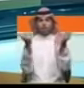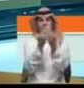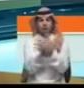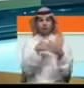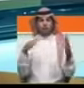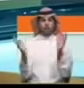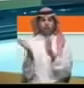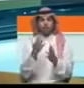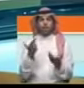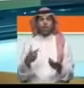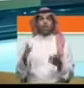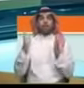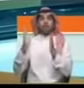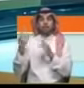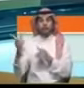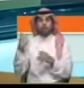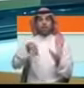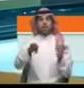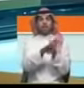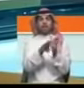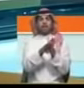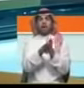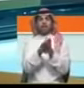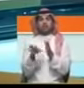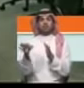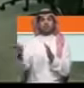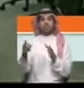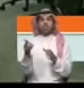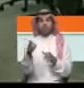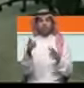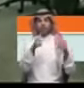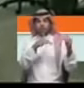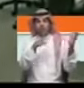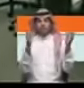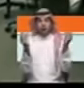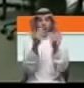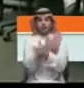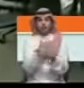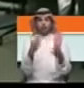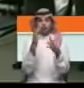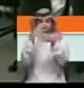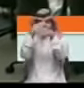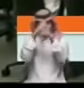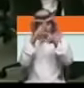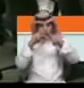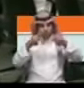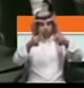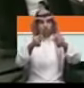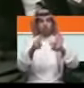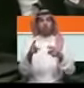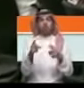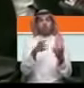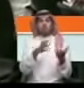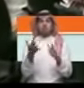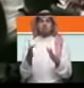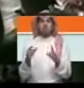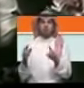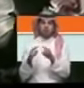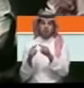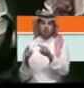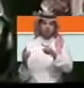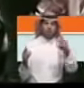والغبار على منطقتي الشرقية ونجران والأجزاء الشرقية من المرتفعات الجنوبية الغربية والغربية، تمتد إلى